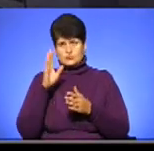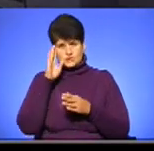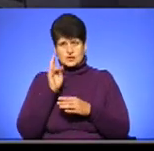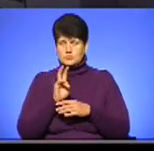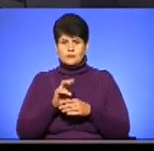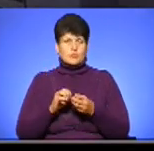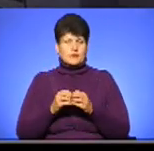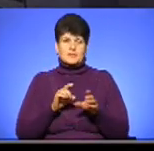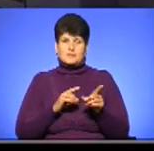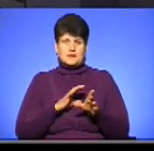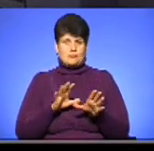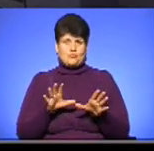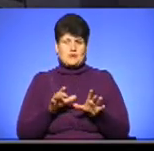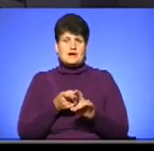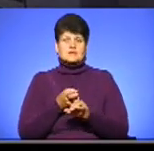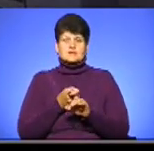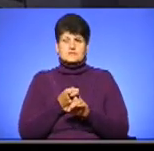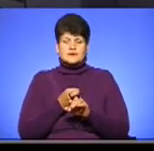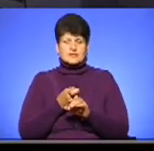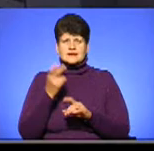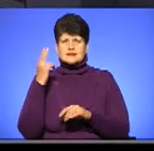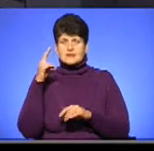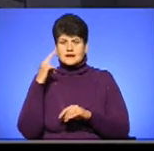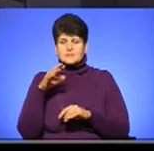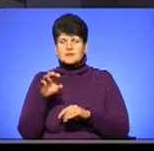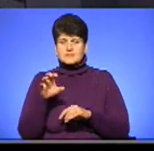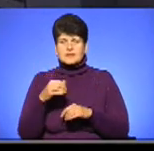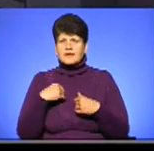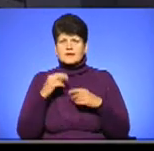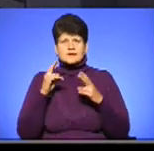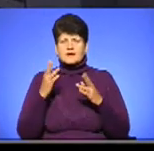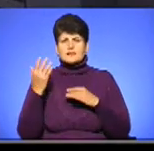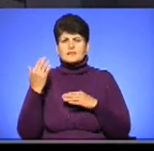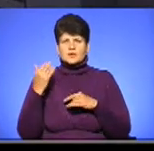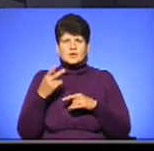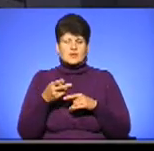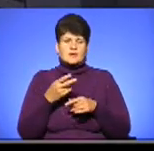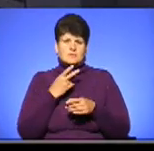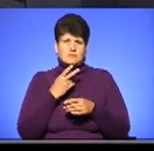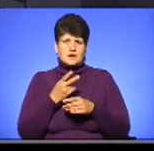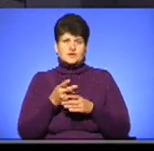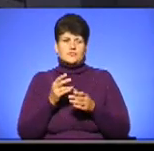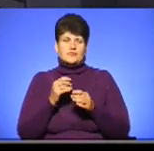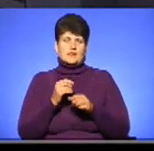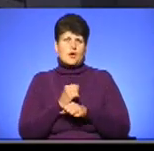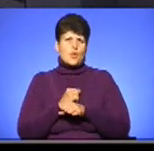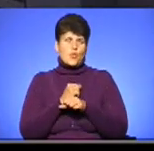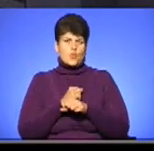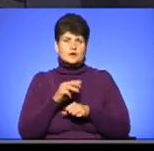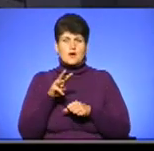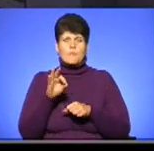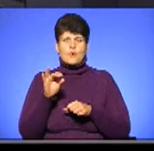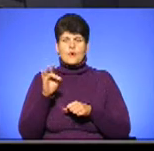не було. Але контактувати з дикими тваринами, особливо мотно, я не знаю, як зараз, але я в других місцях бачив, зокрема на курортах, в Оморщині, як